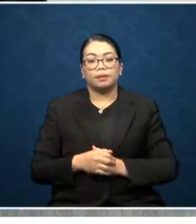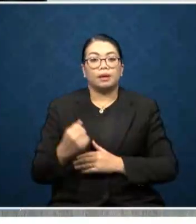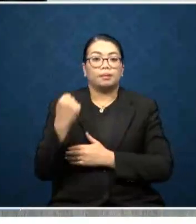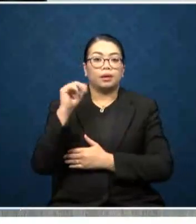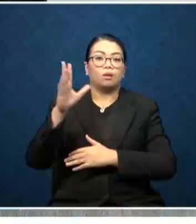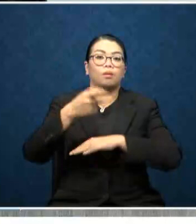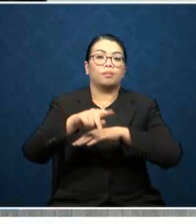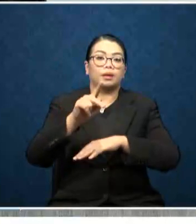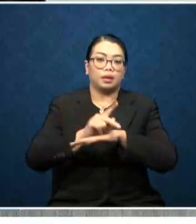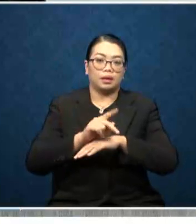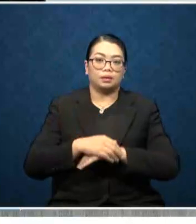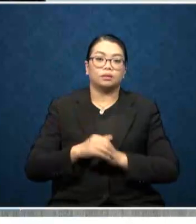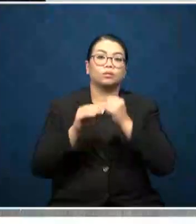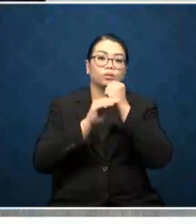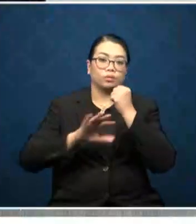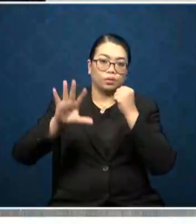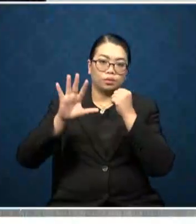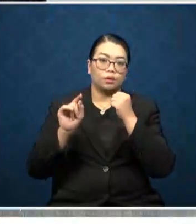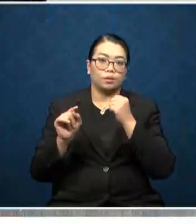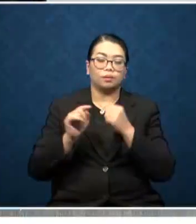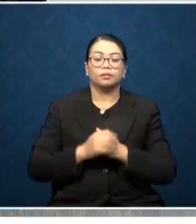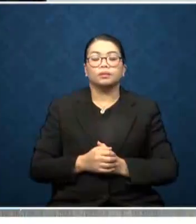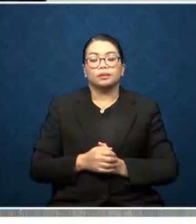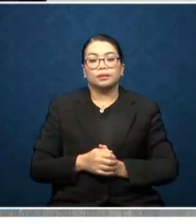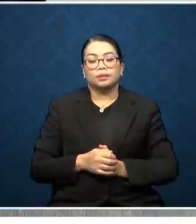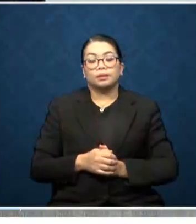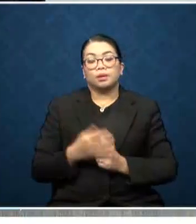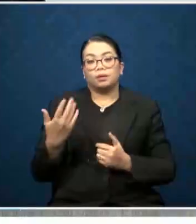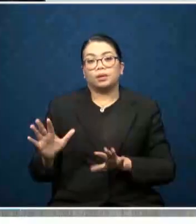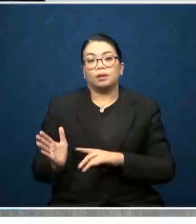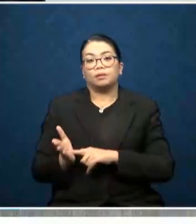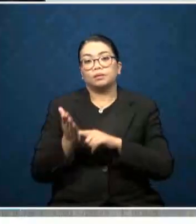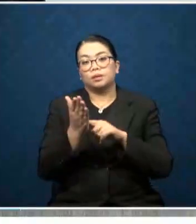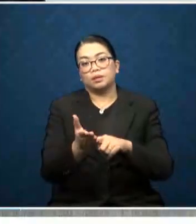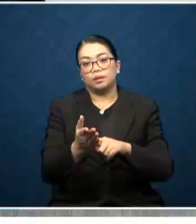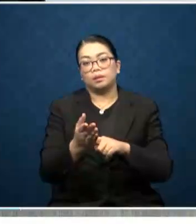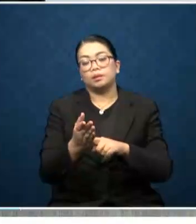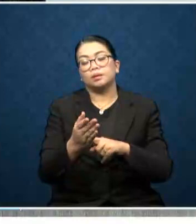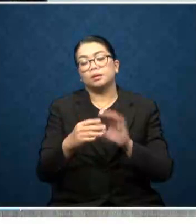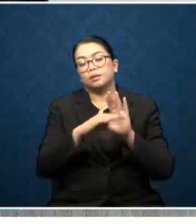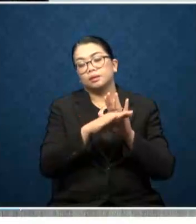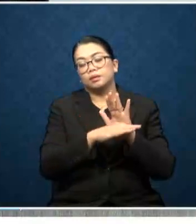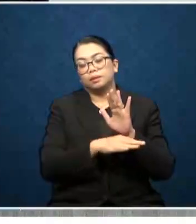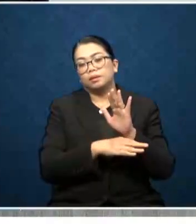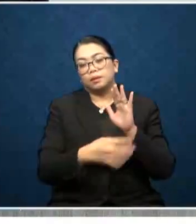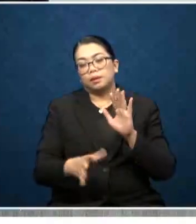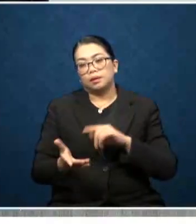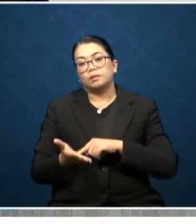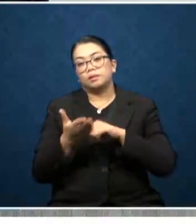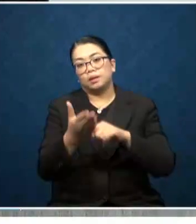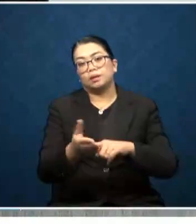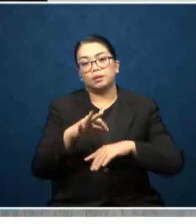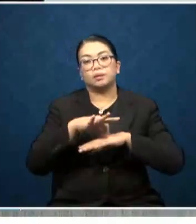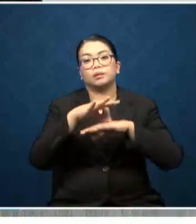ของประธานคสชเสร็จแล้วเมื่อได้เสนอเขมามีขบวนการที่ถูกต้องชอบแล้วมันจึงเป็นขบวนการ